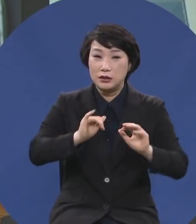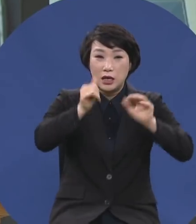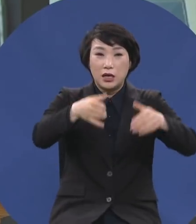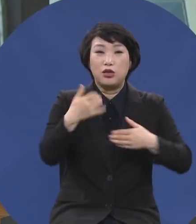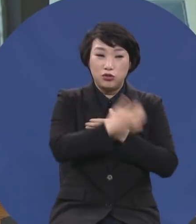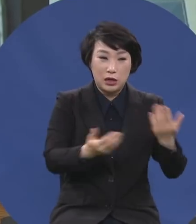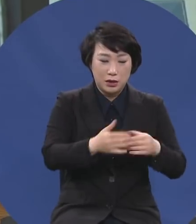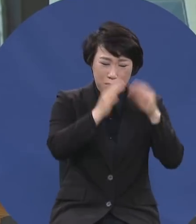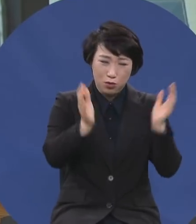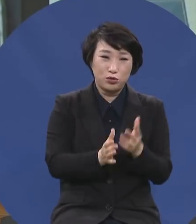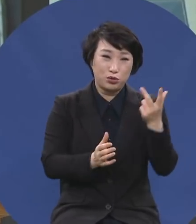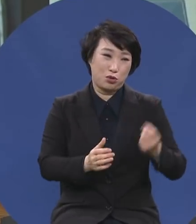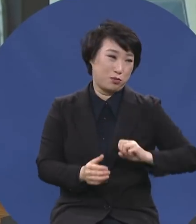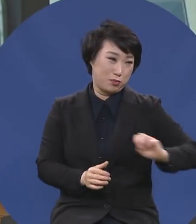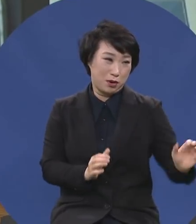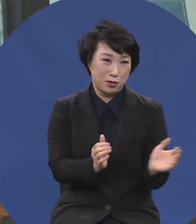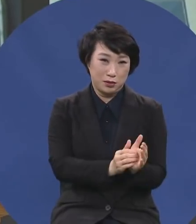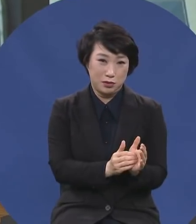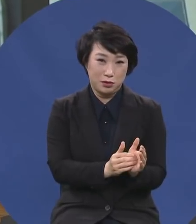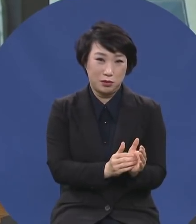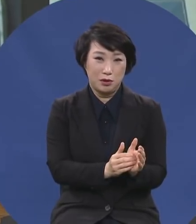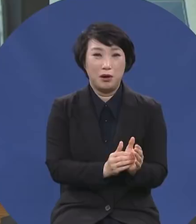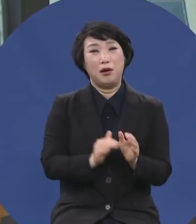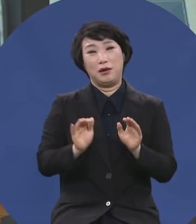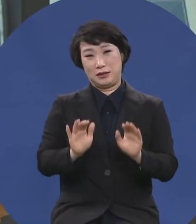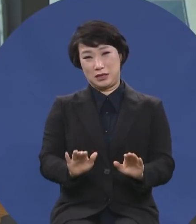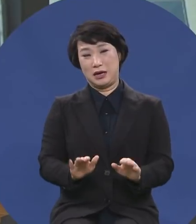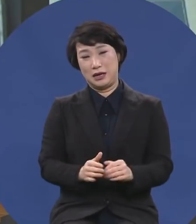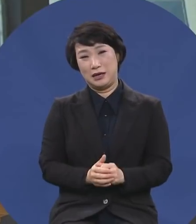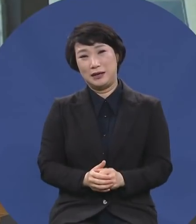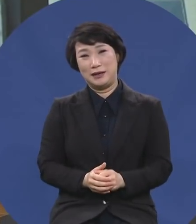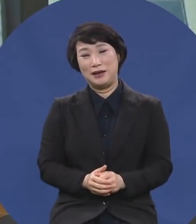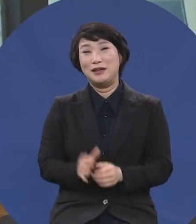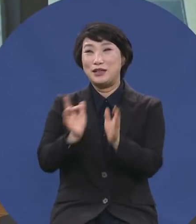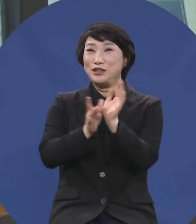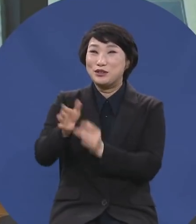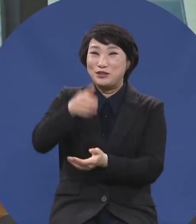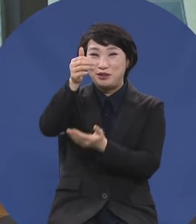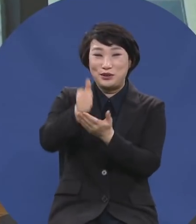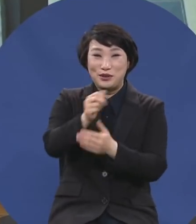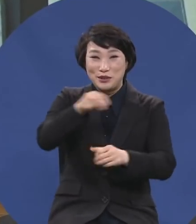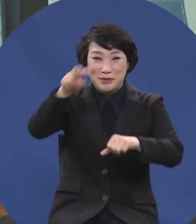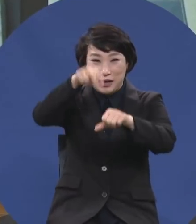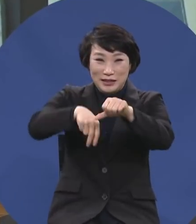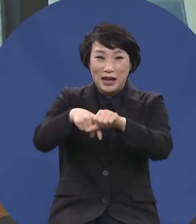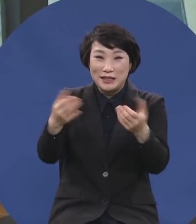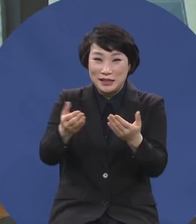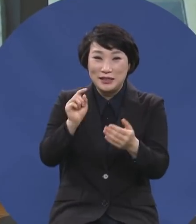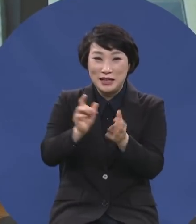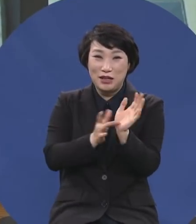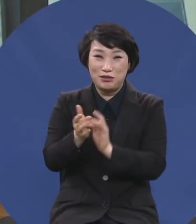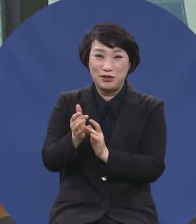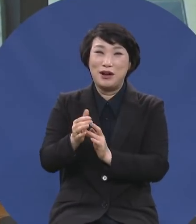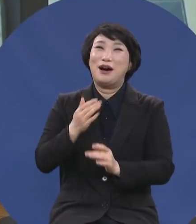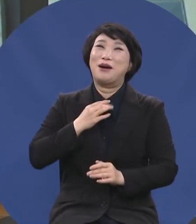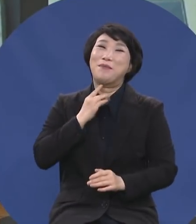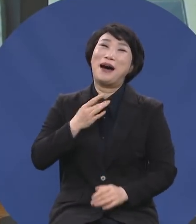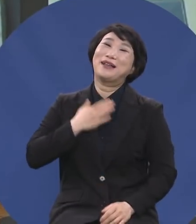육신인 것은 배설물로 취급해서 버려버리고 그리스도 십자가에 달린 예수를만